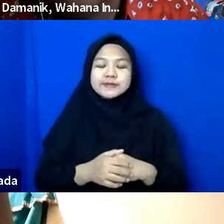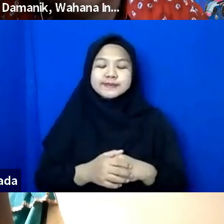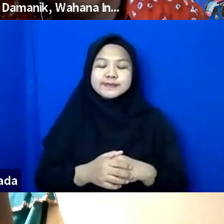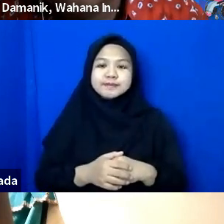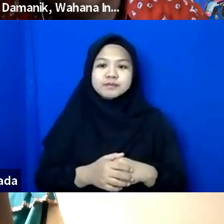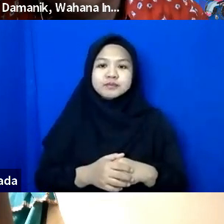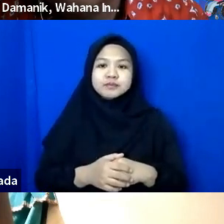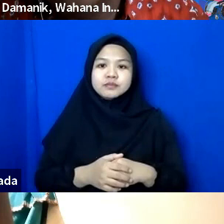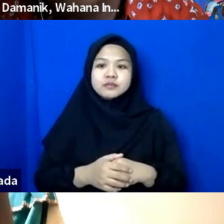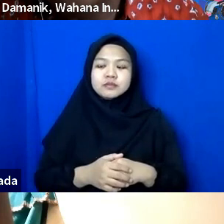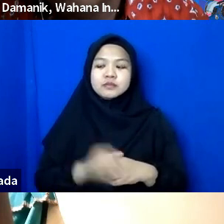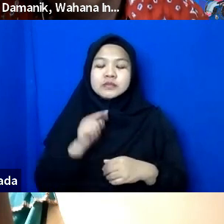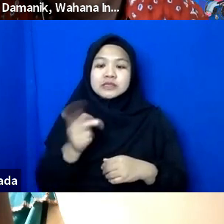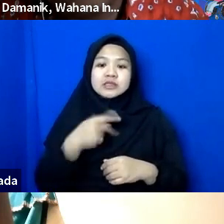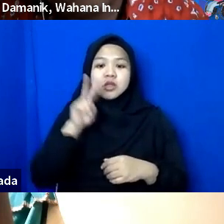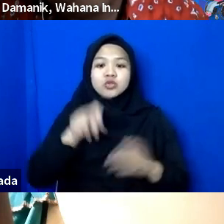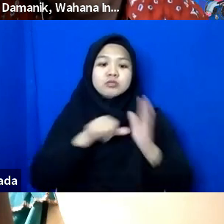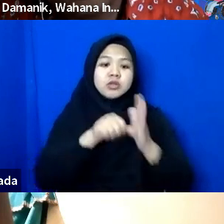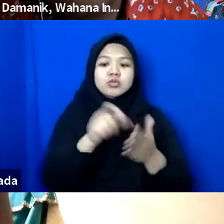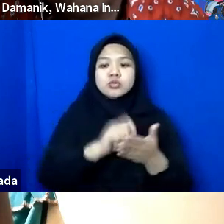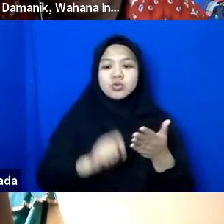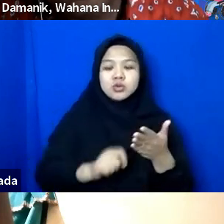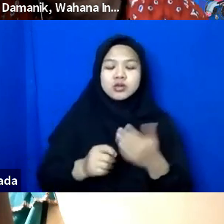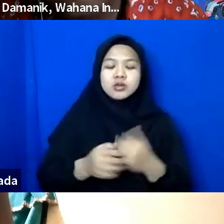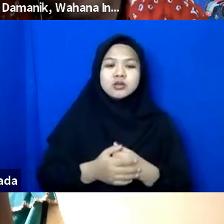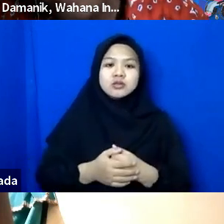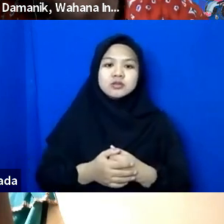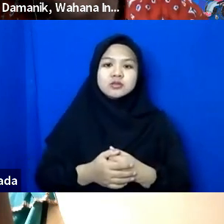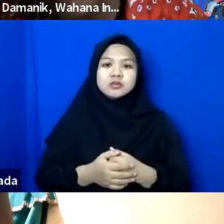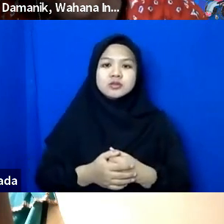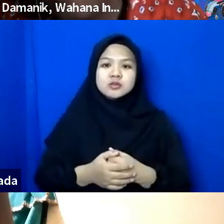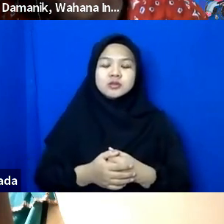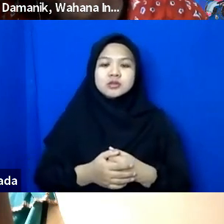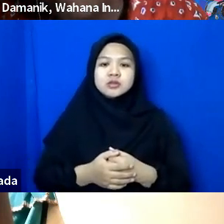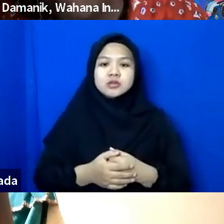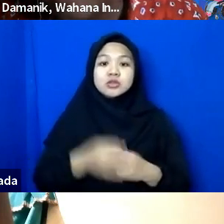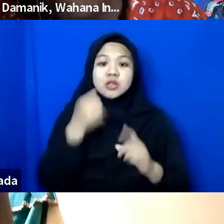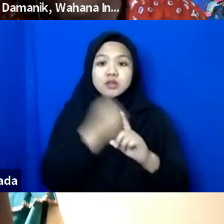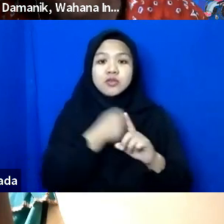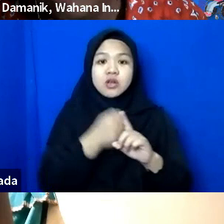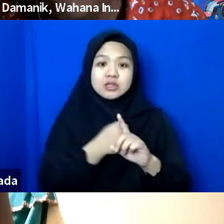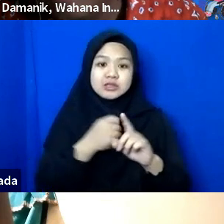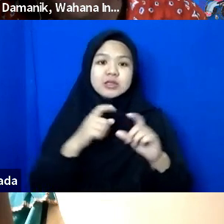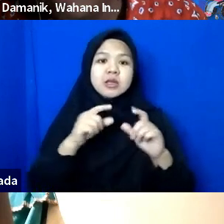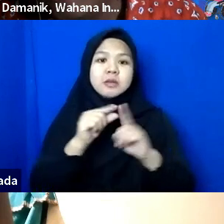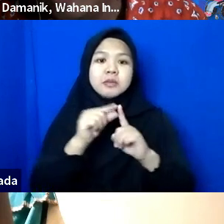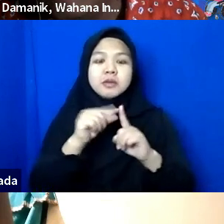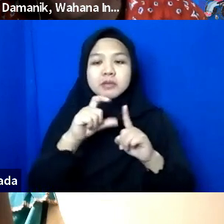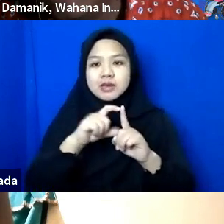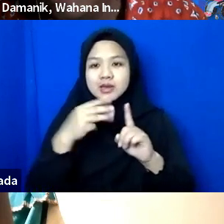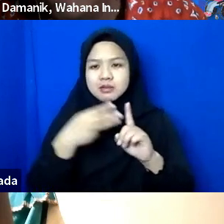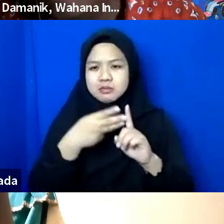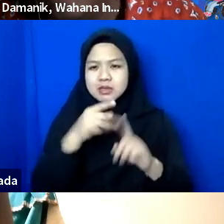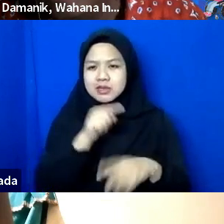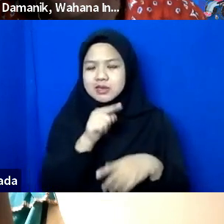jadi ini kita harus bantu sekolah kita nah kemudian atau kasih saat PPDB PPDB menjadi kata kunci